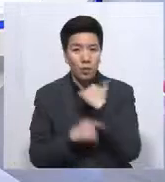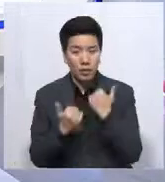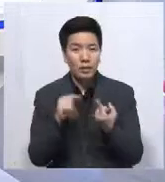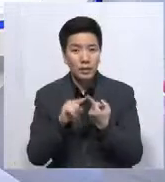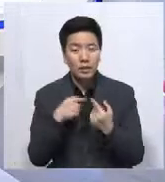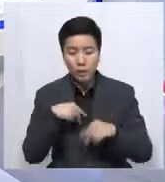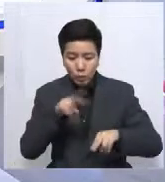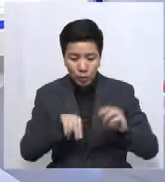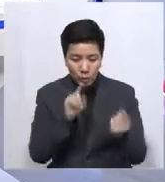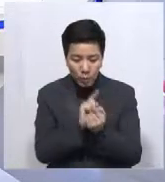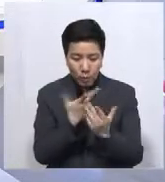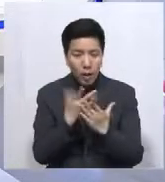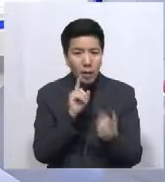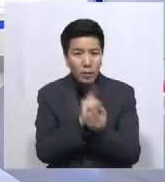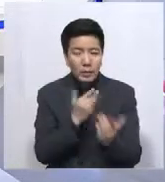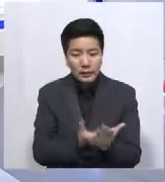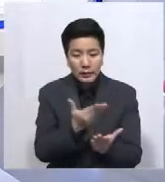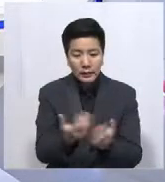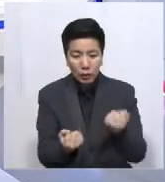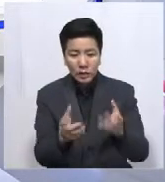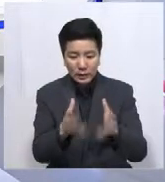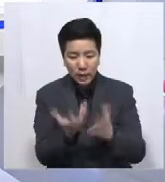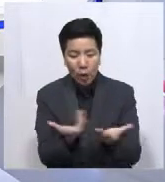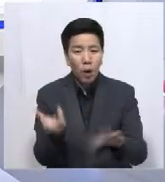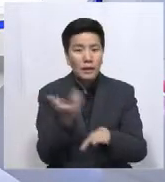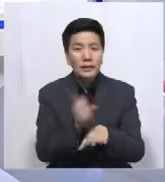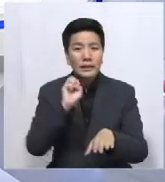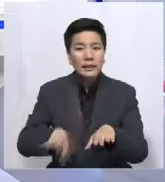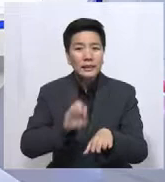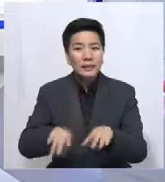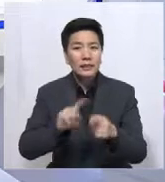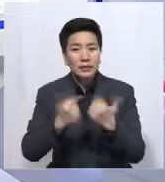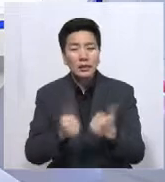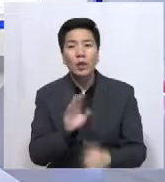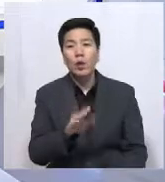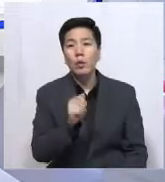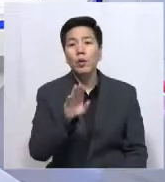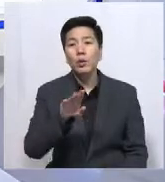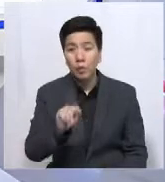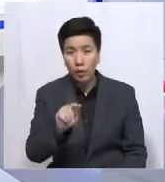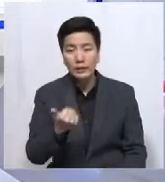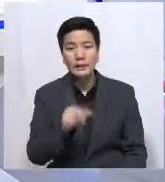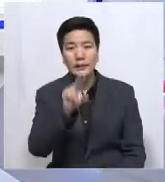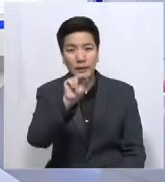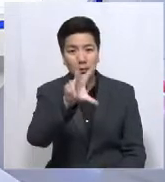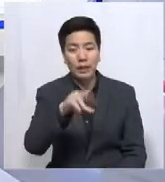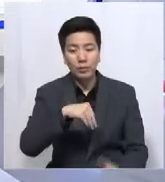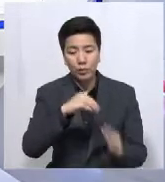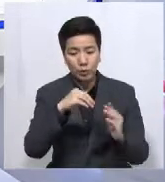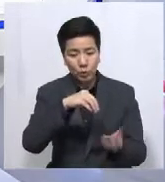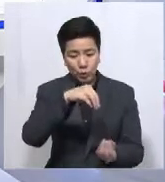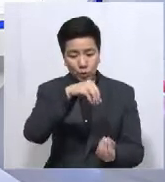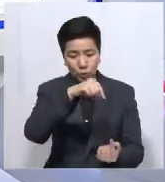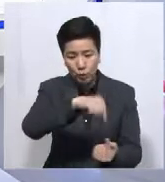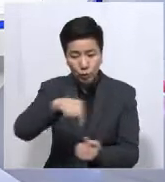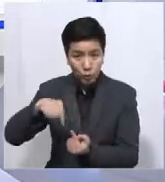คุณผู้ชมครับกรณีตรวจสอบพบการทุจริตการจัดซื้อรถขยะแล้วก็รถดูดโคลนในองค์กรปกครองส่วนท้องถิ่น33พื้นที่นะครับทางรั